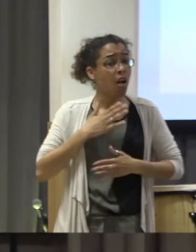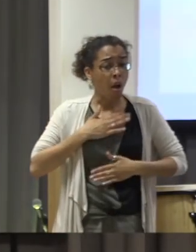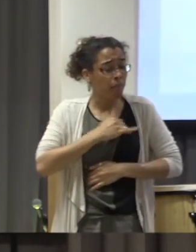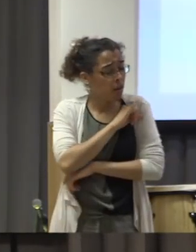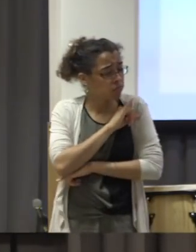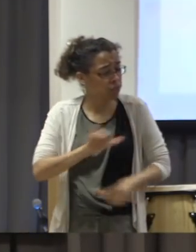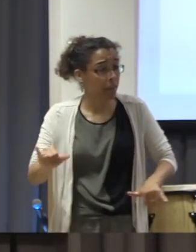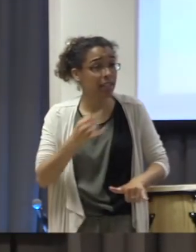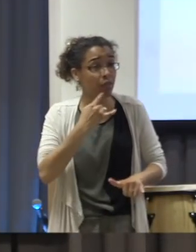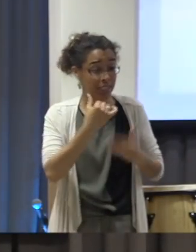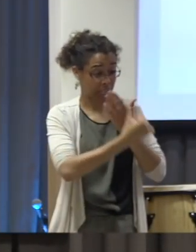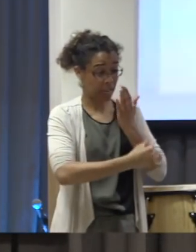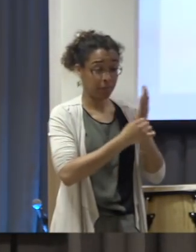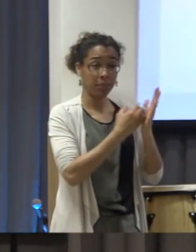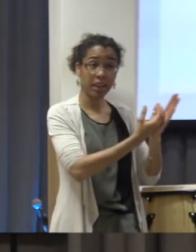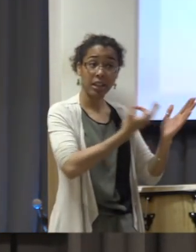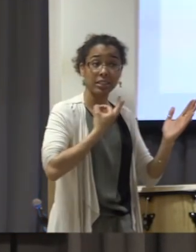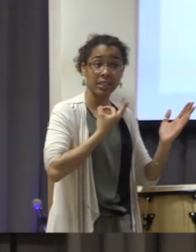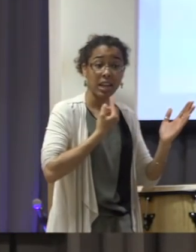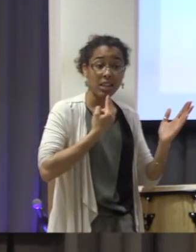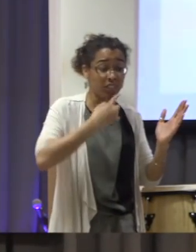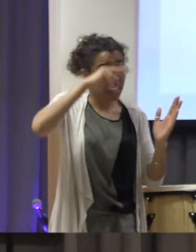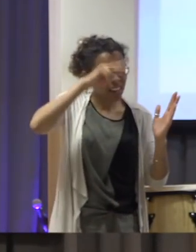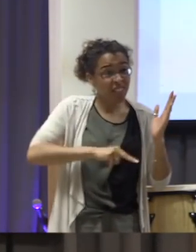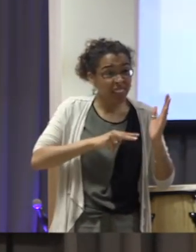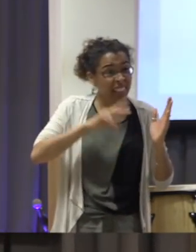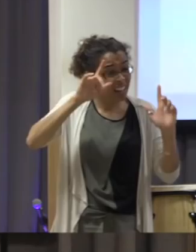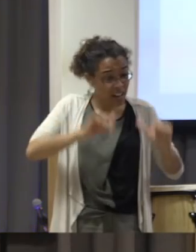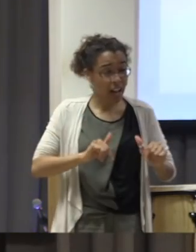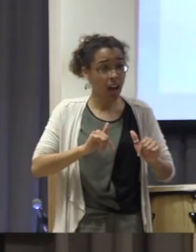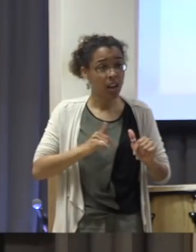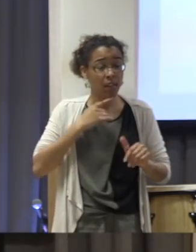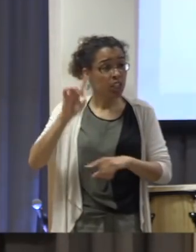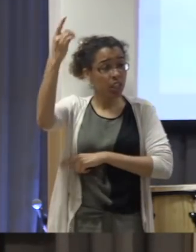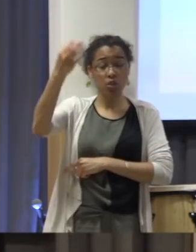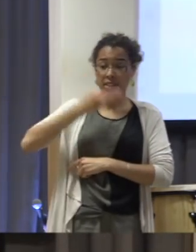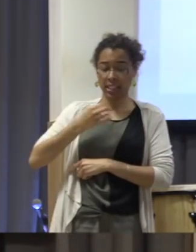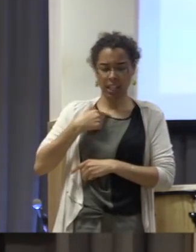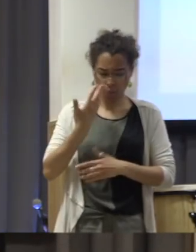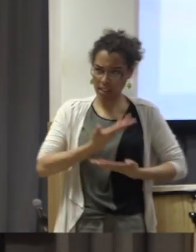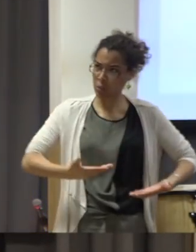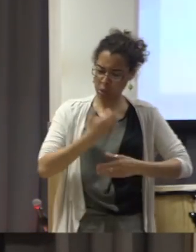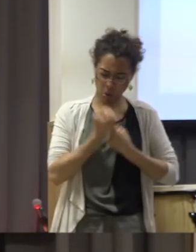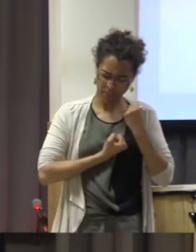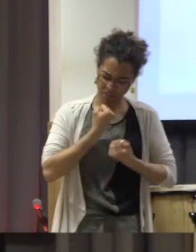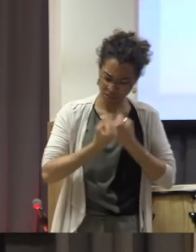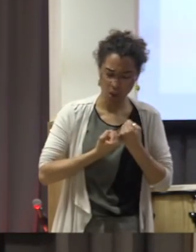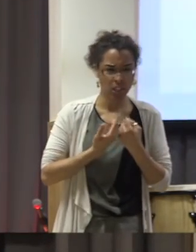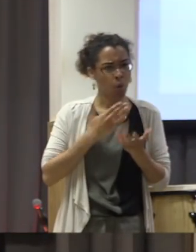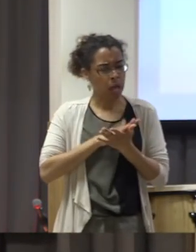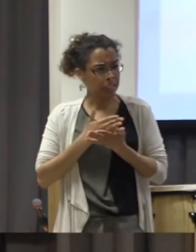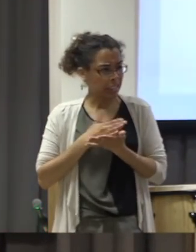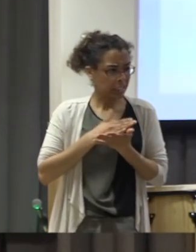veut dire, c'est la Bible qui le dit, c'est-à-dire que c'est une vie qui est communiquée. Dieu est en train de me dire, pendant que je suis dans la souffrance, pendant que je suis dans le